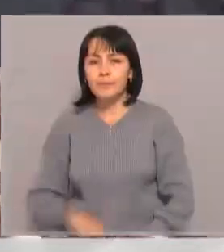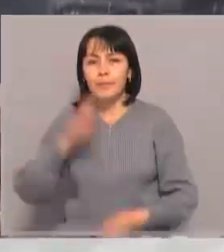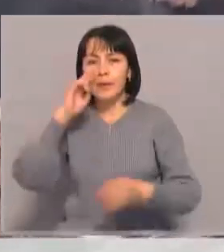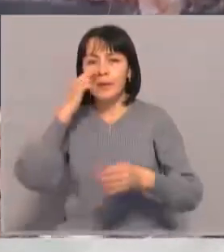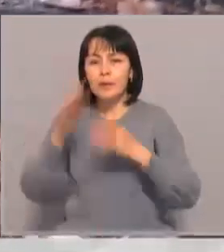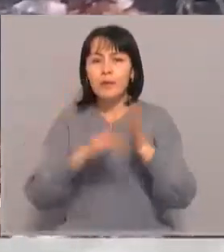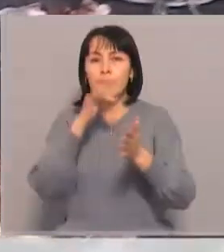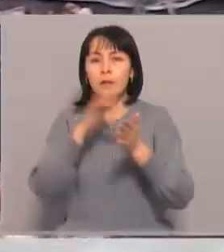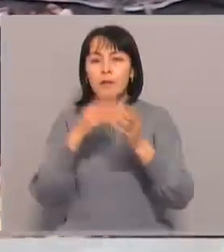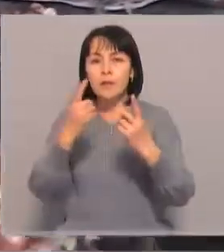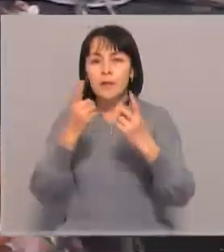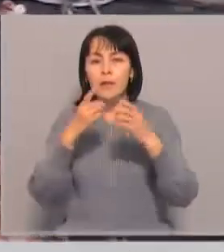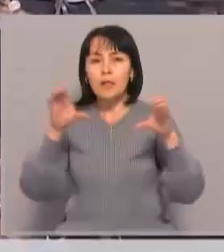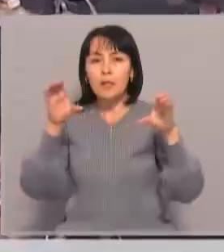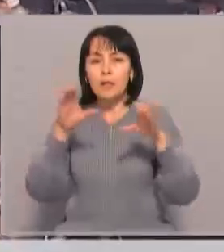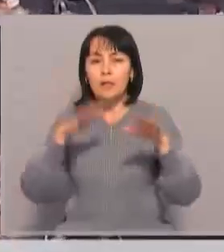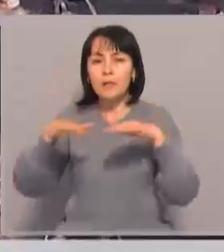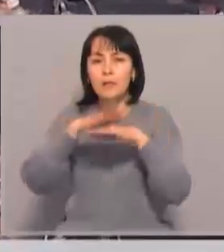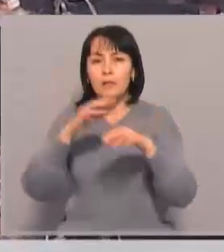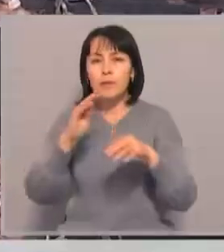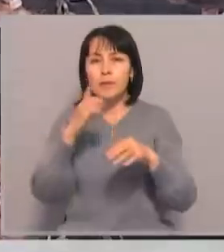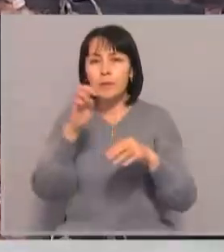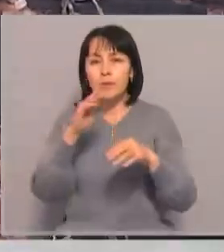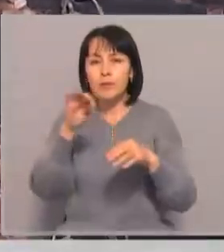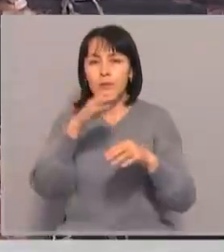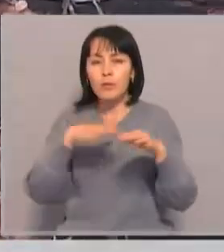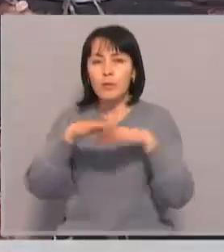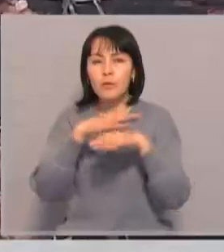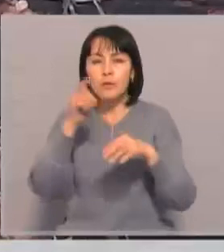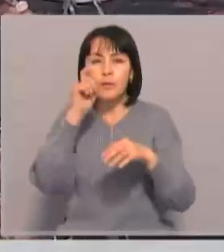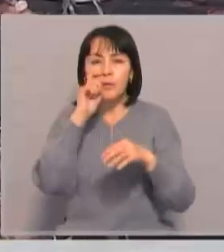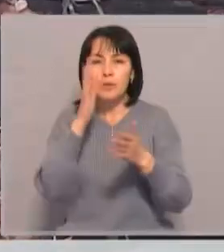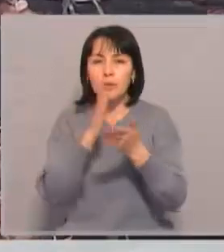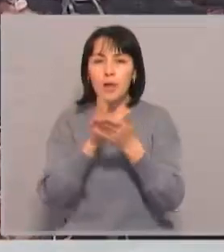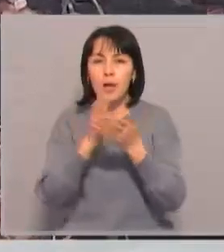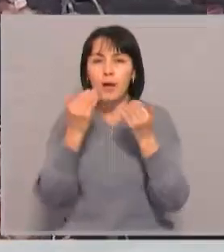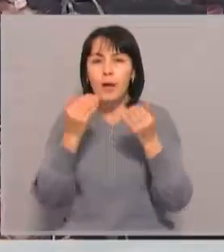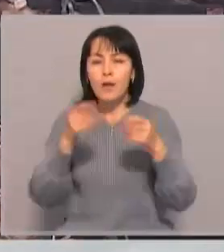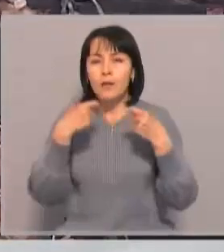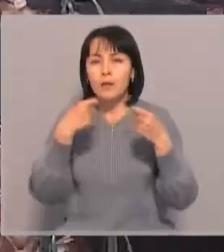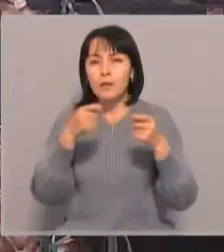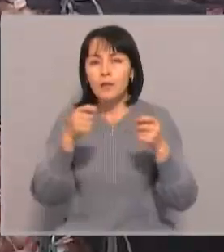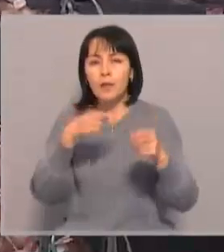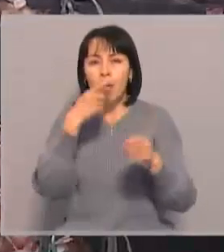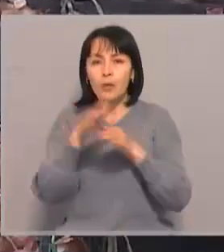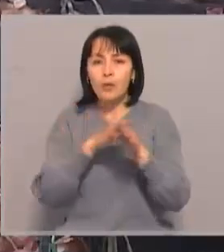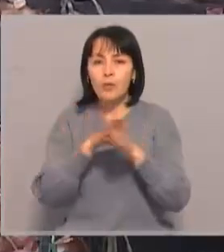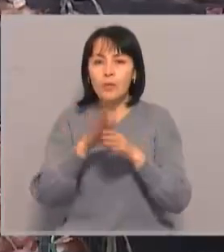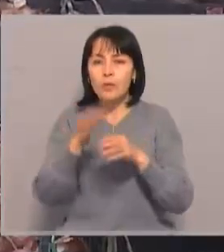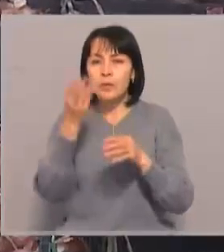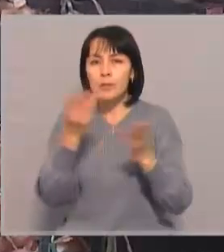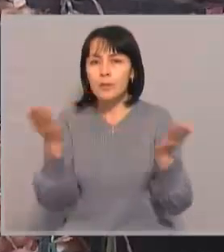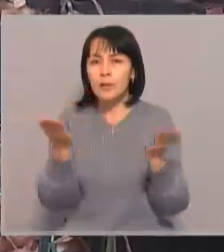Шымкент қаласындағы ең ірі көтерме базарлардың бірі Жібек жолы базарында пияз қоры жеткілікті. Ал саудагерлердің айтуынша